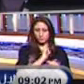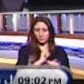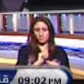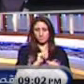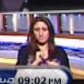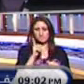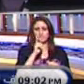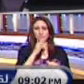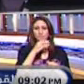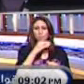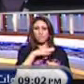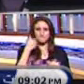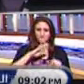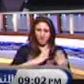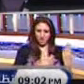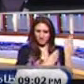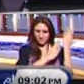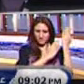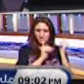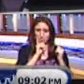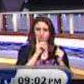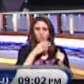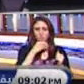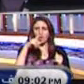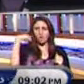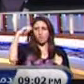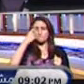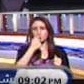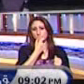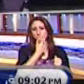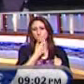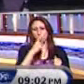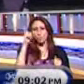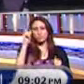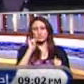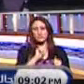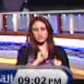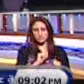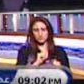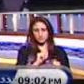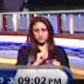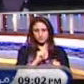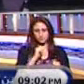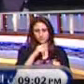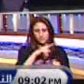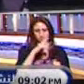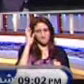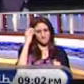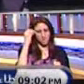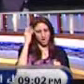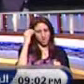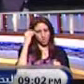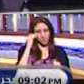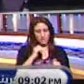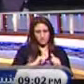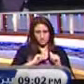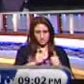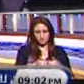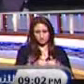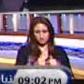اسر الشهداء بالسيد الرئيس محمد مرسي رئيس الجمهوريه. هل لديك اي معلومات استاذ نبيل عن هذه المبادره؟